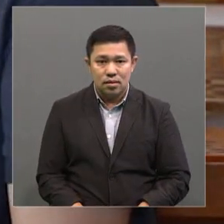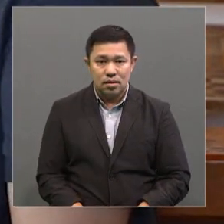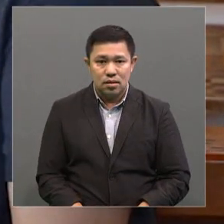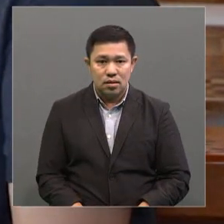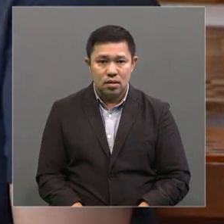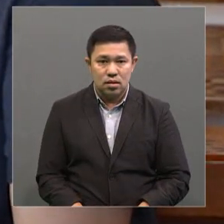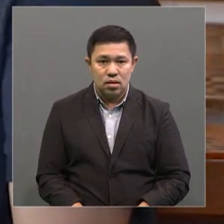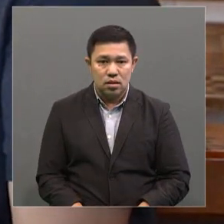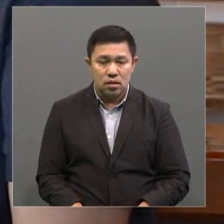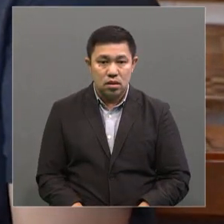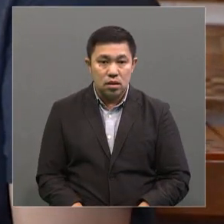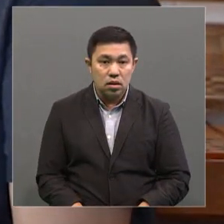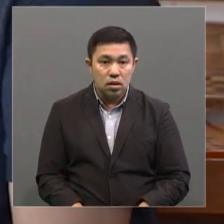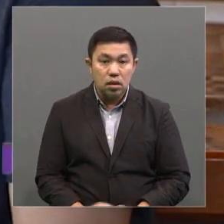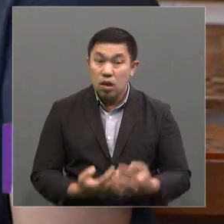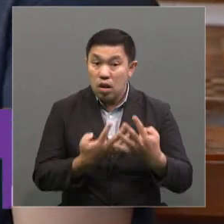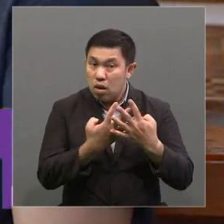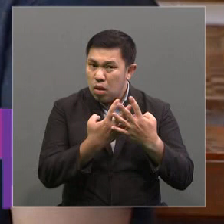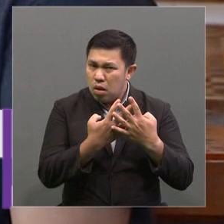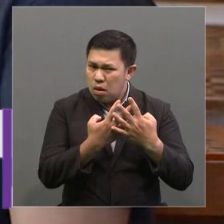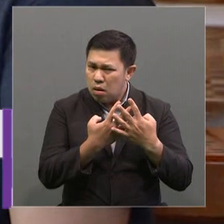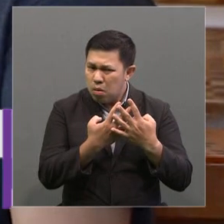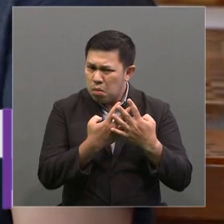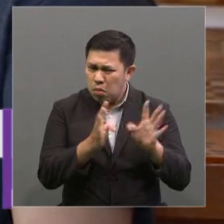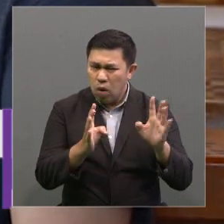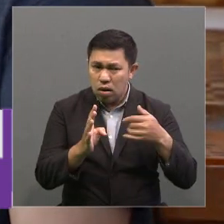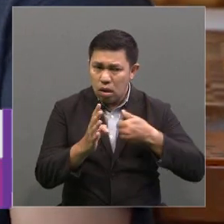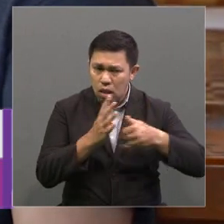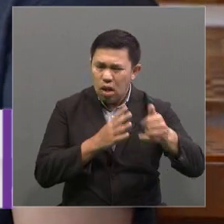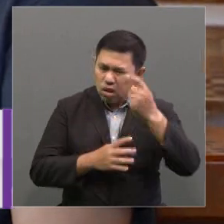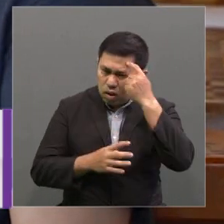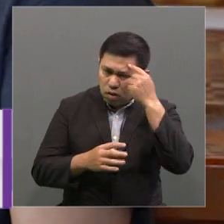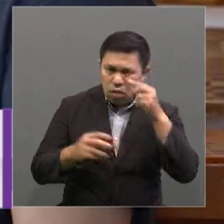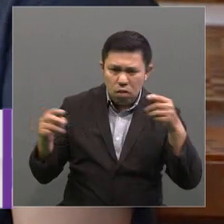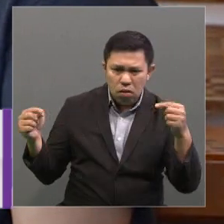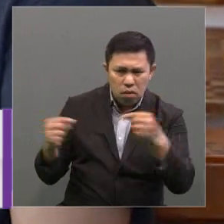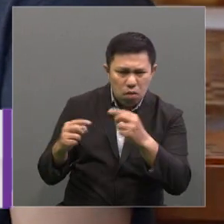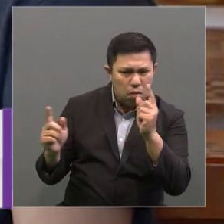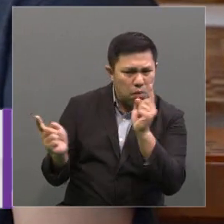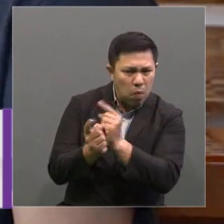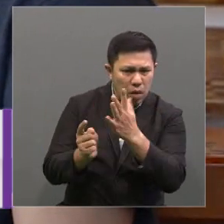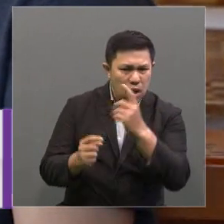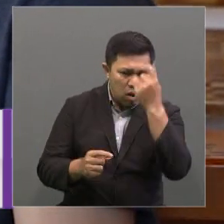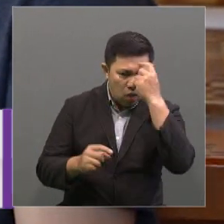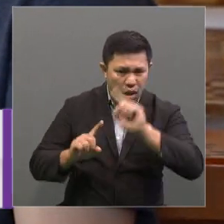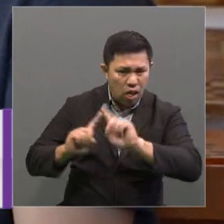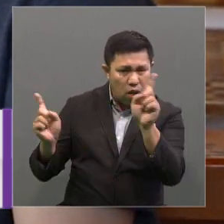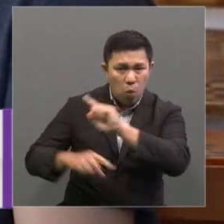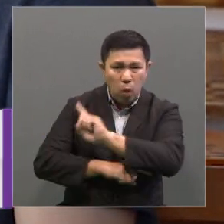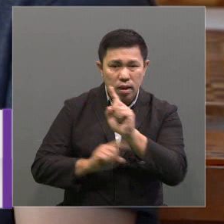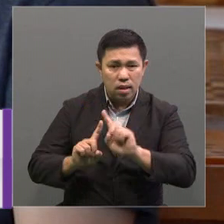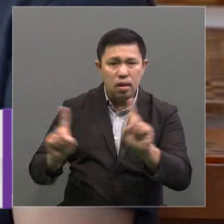ครับที่ปล่อยตัวอมาผมนึกว่าจะไม่ได้เจอไม่ได้เจอกันคิดว่าเขาจะปล่อยเป็นเป็นคนละวัน